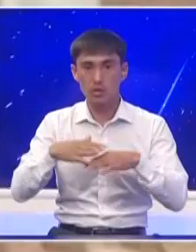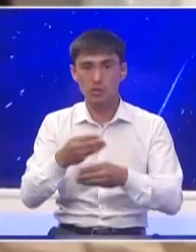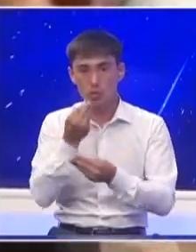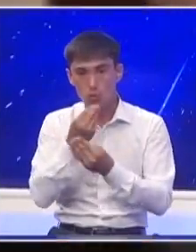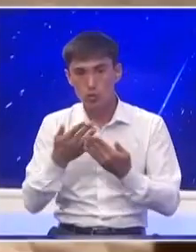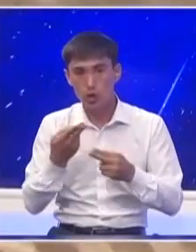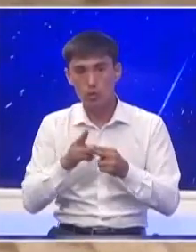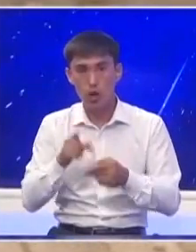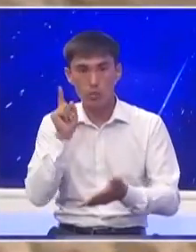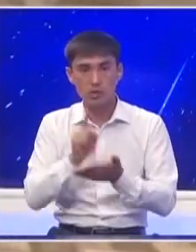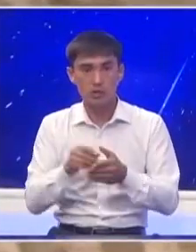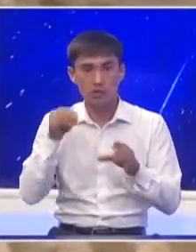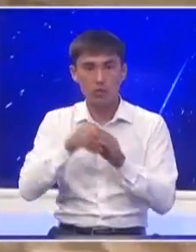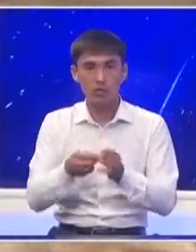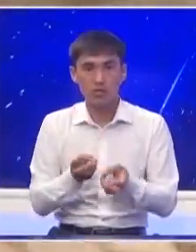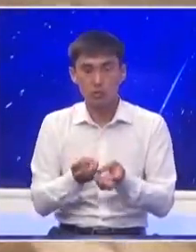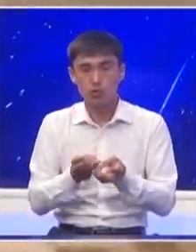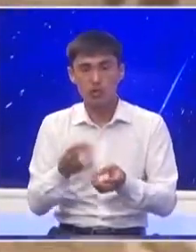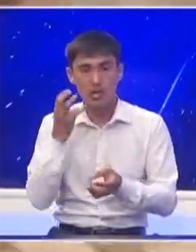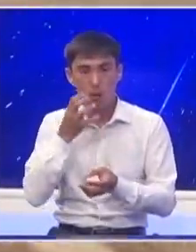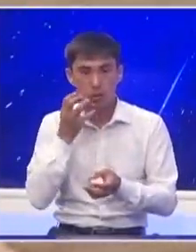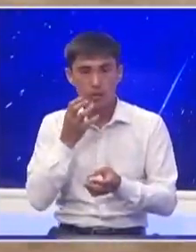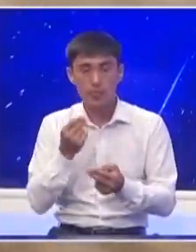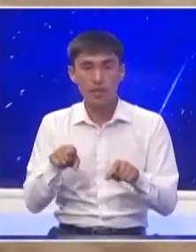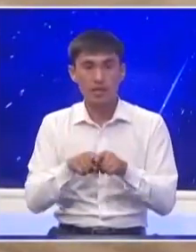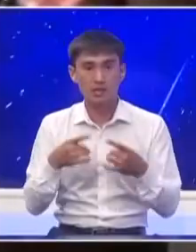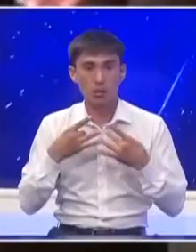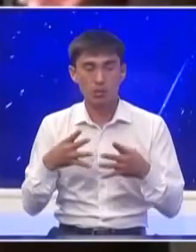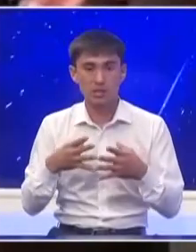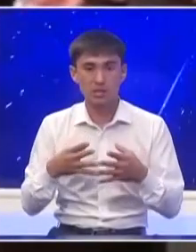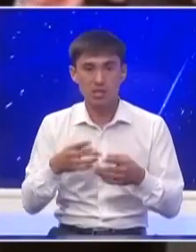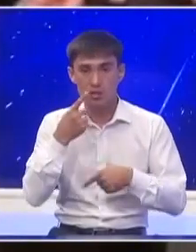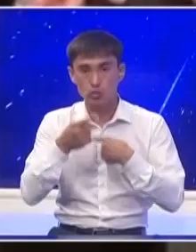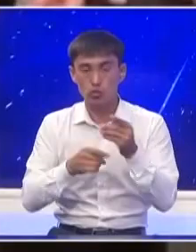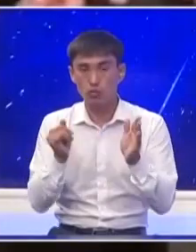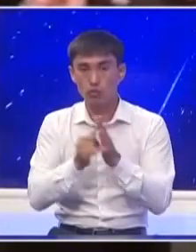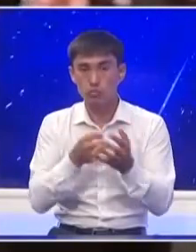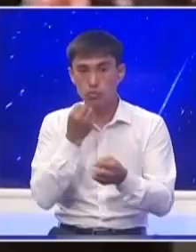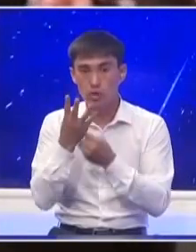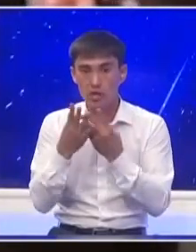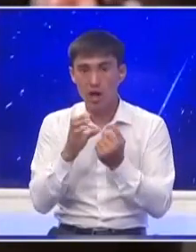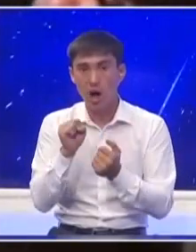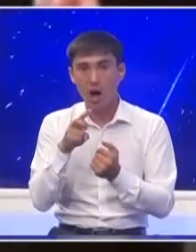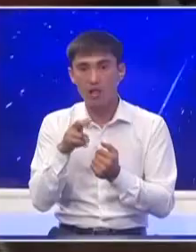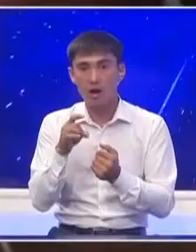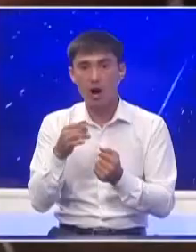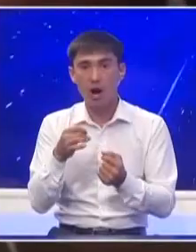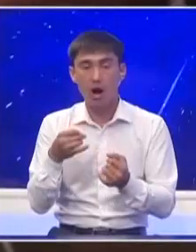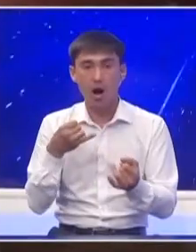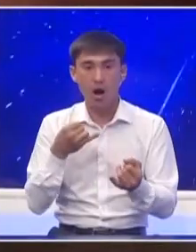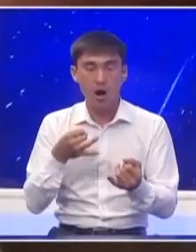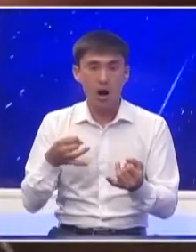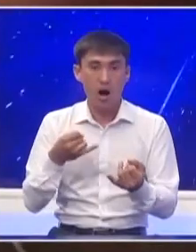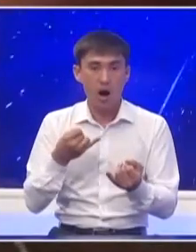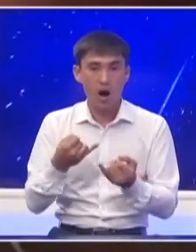меню которого обязательно входят запеченные яблоки. Также на праздник традиционно устанавливают букеты из алых или оранжевых цветов перед